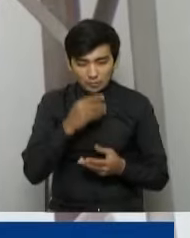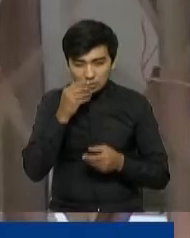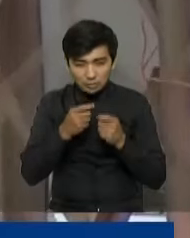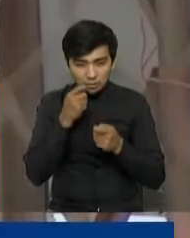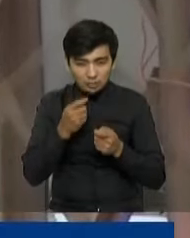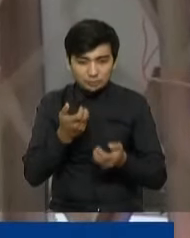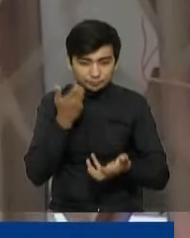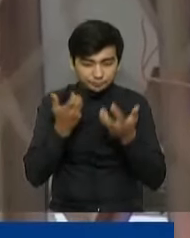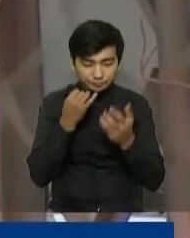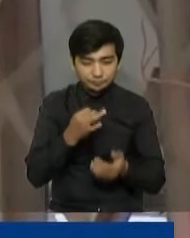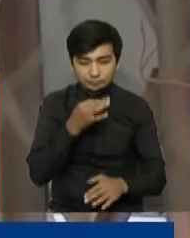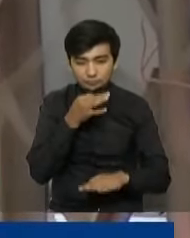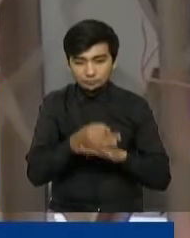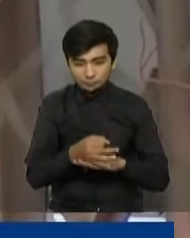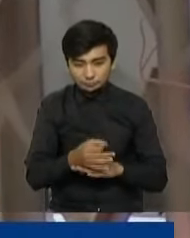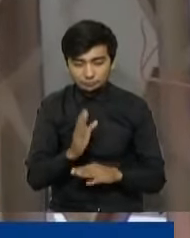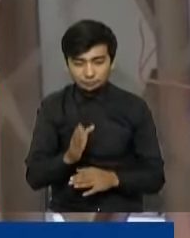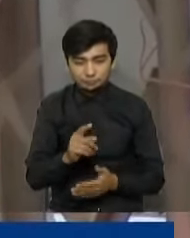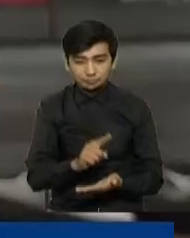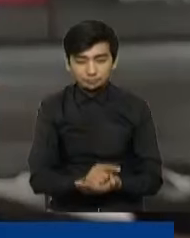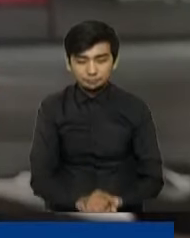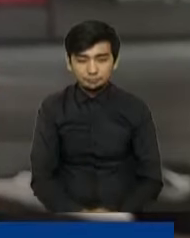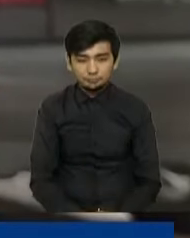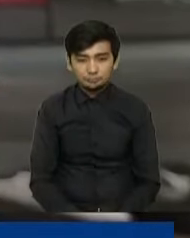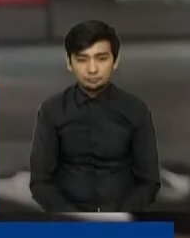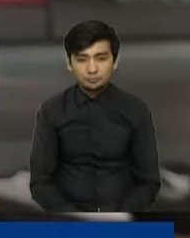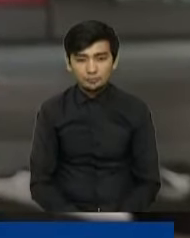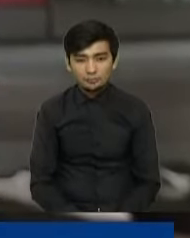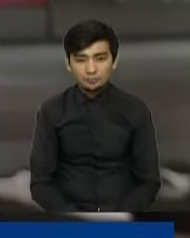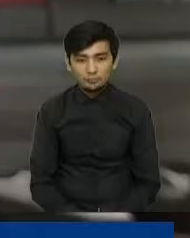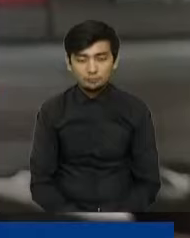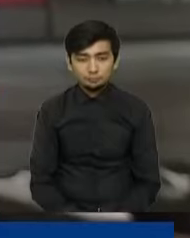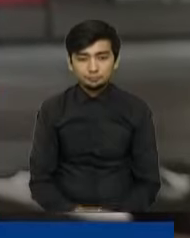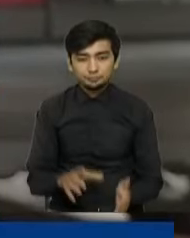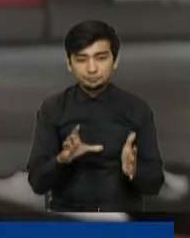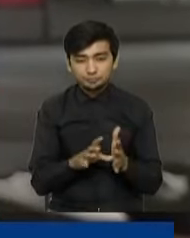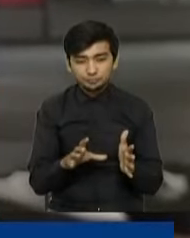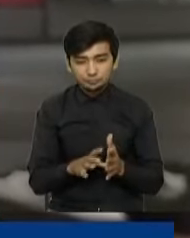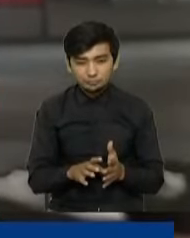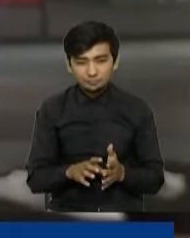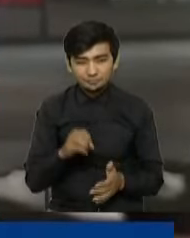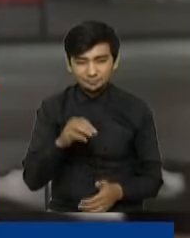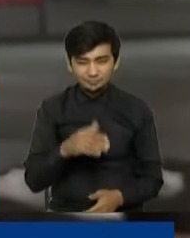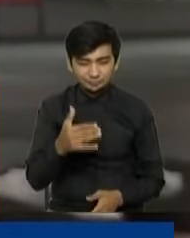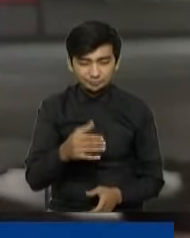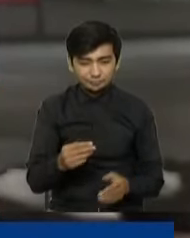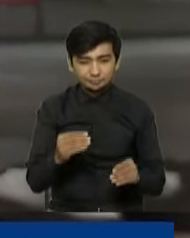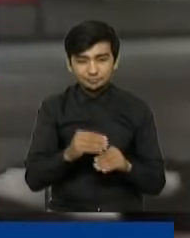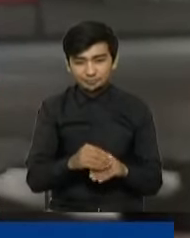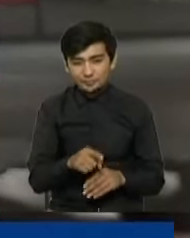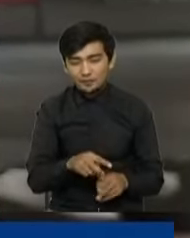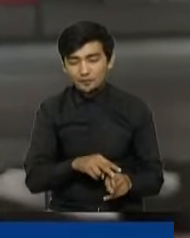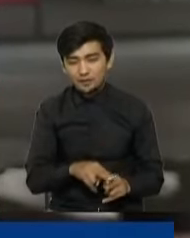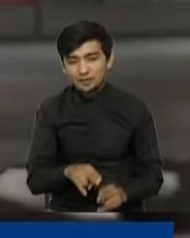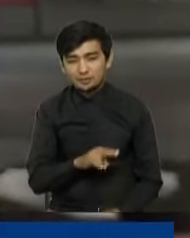ждут ответы на соответствующие запросы. Повышение электрической энергии, помимо того, что окажет влияние на